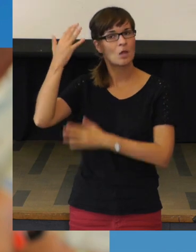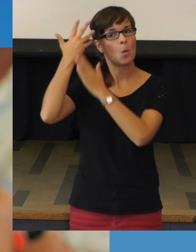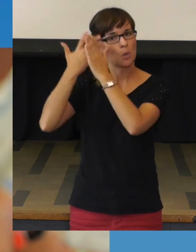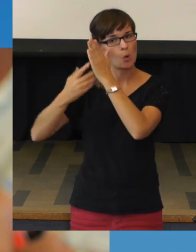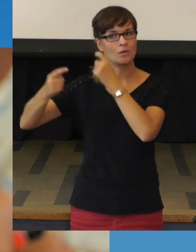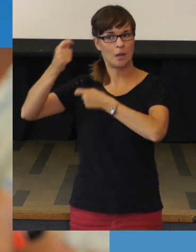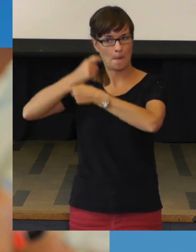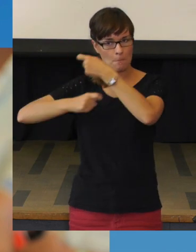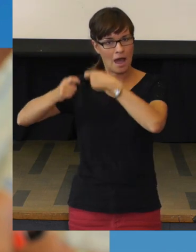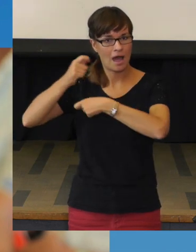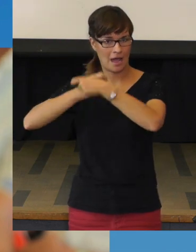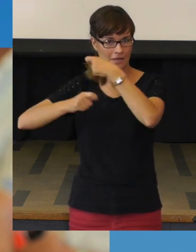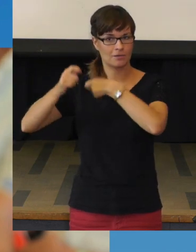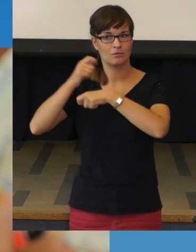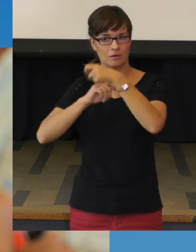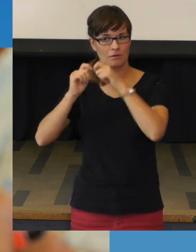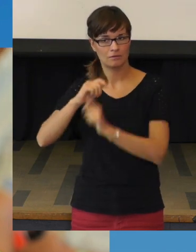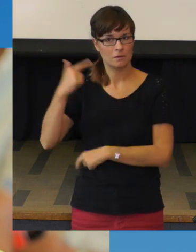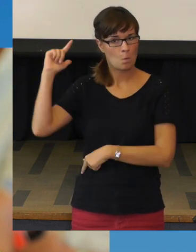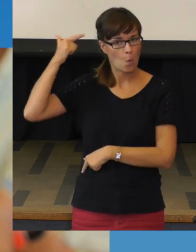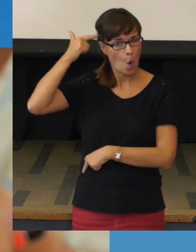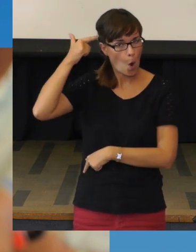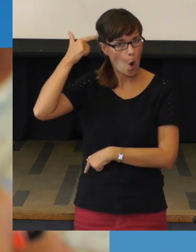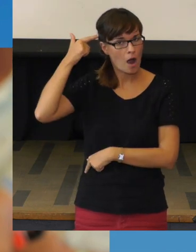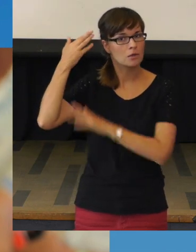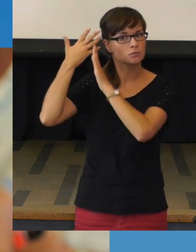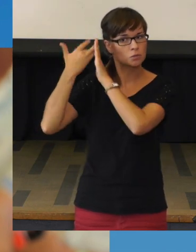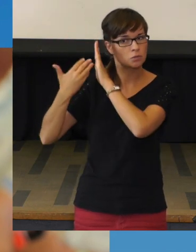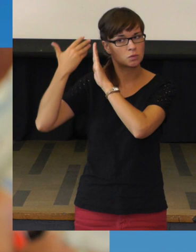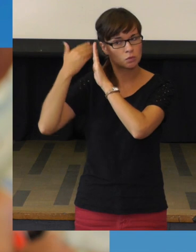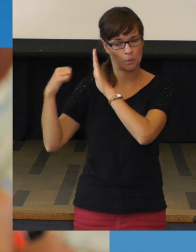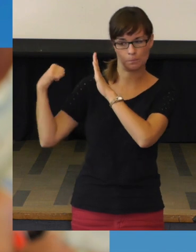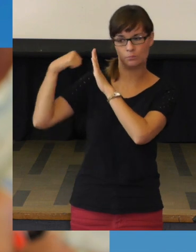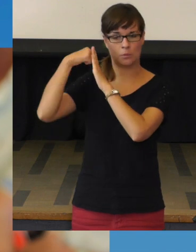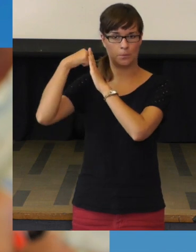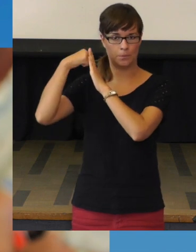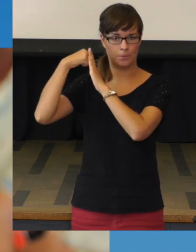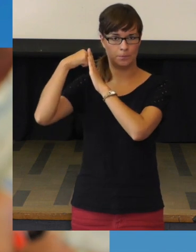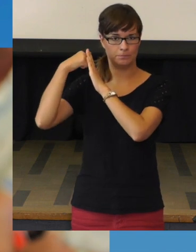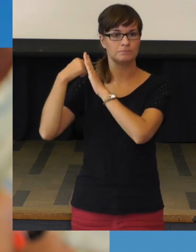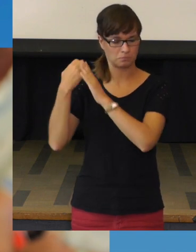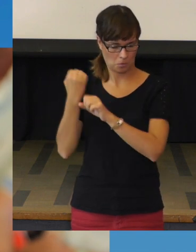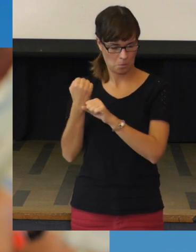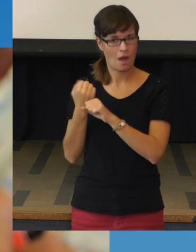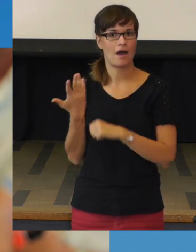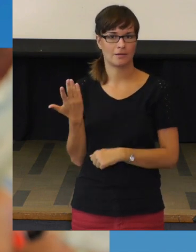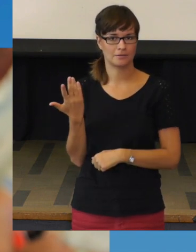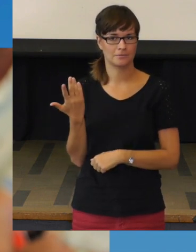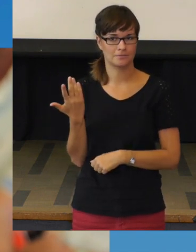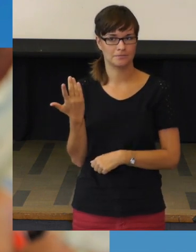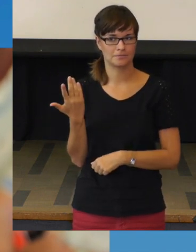wurde eine Bohrlochtrypanation gemacht. Diese Bohrlochtrypanation ist dann,